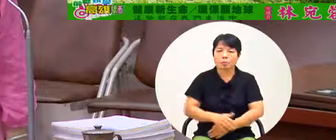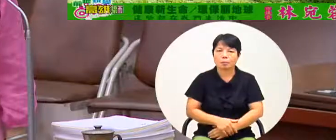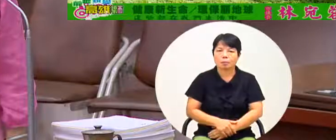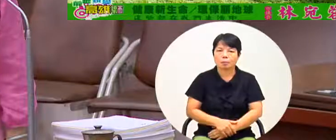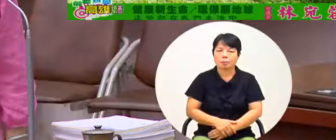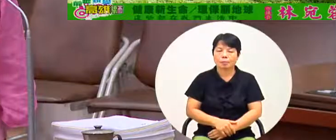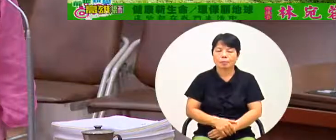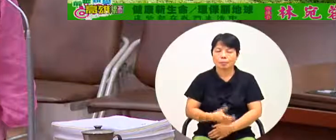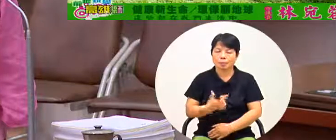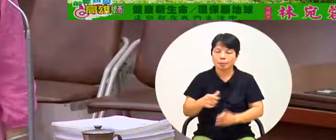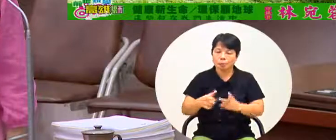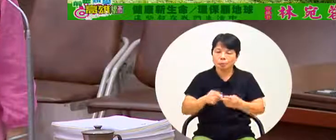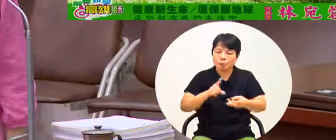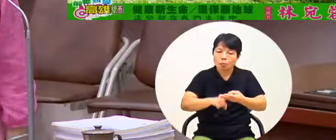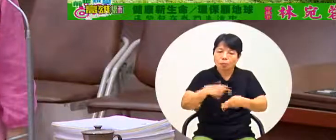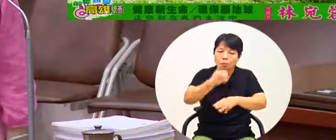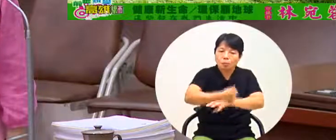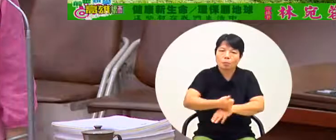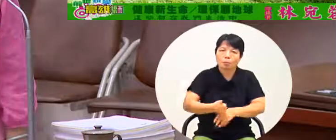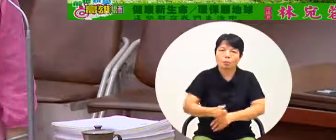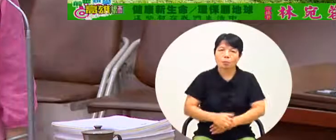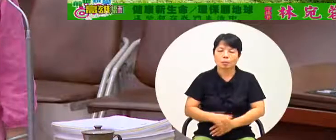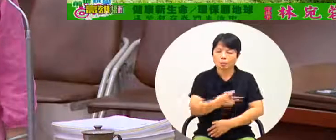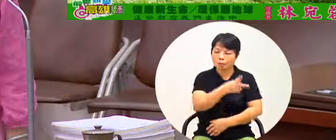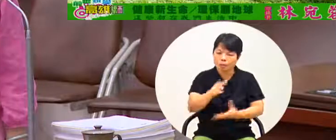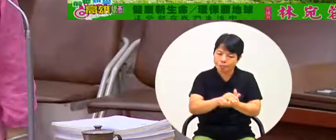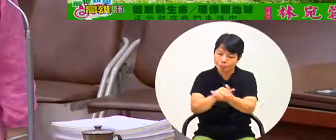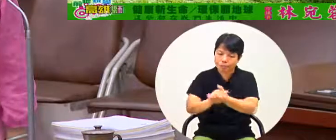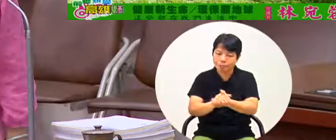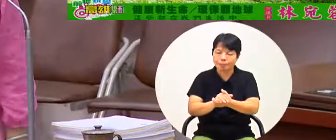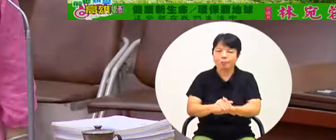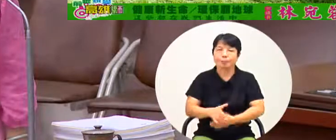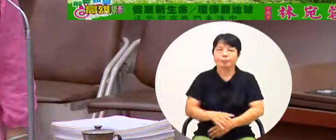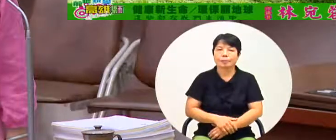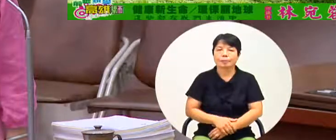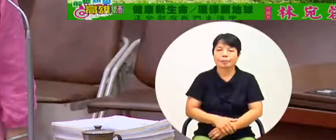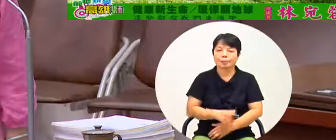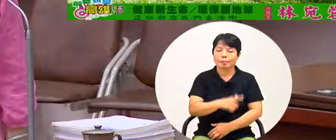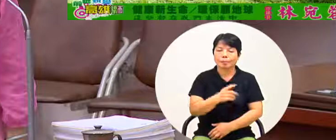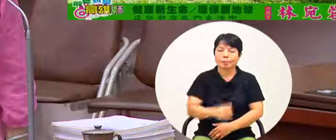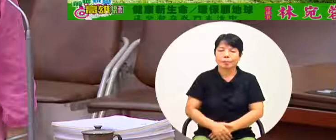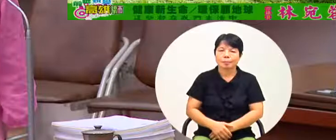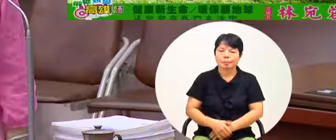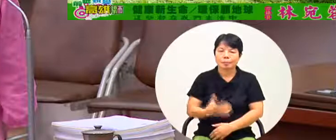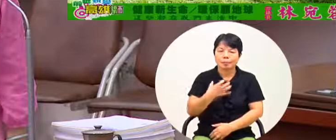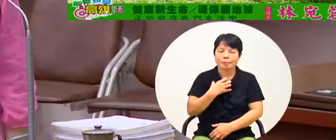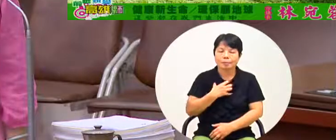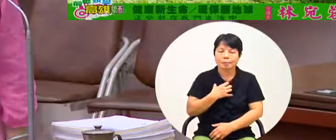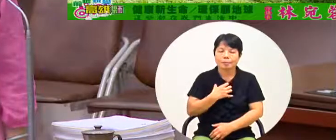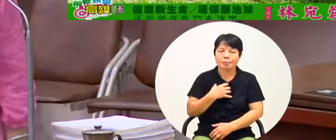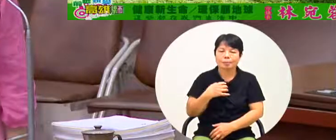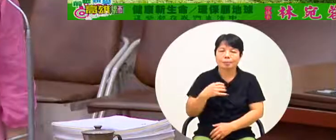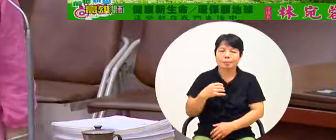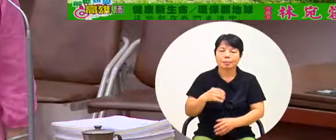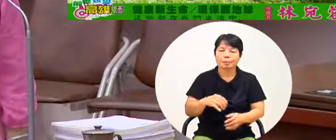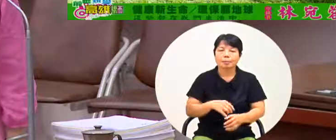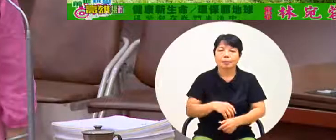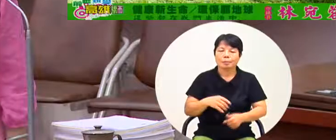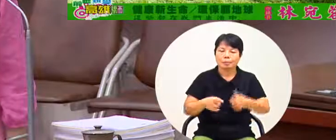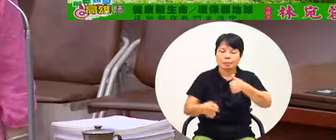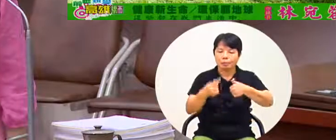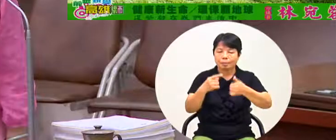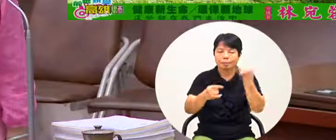的友好啦哈啊，还有咱的红湖里长啊，还有咱的洪杰里长哈啊，大家拢对这个公